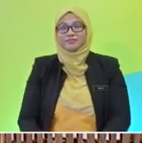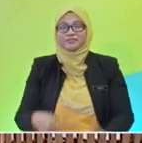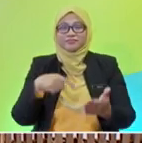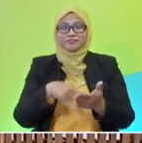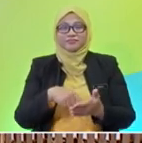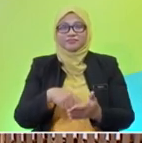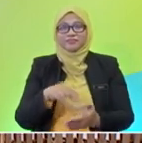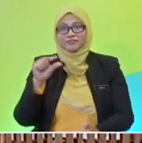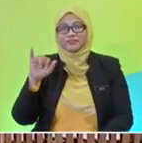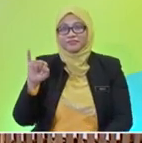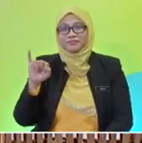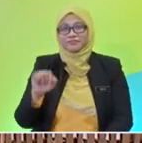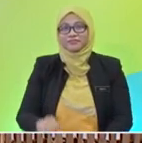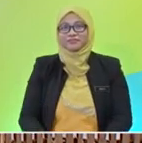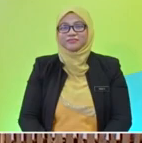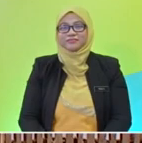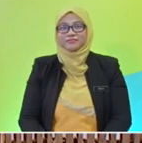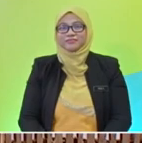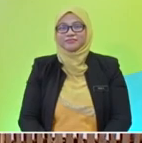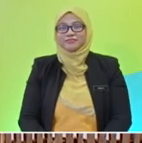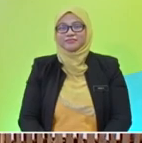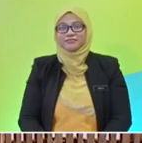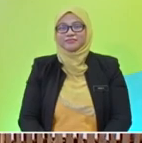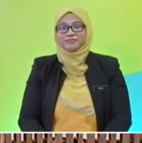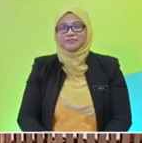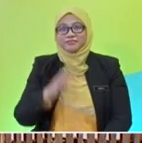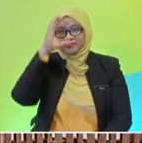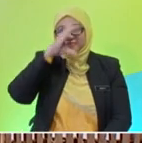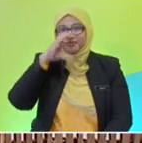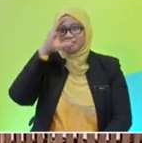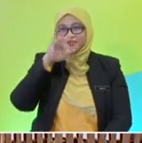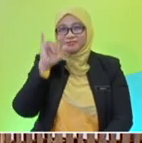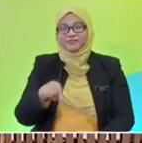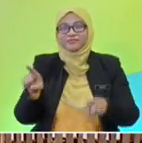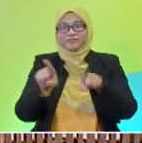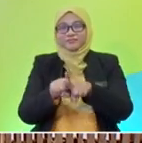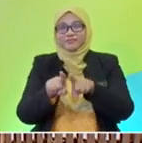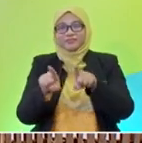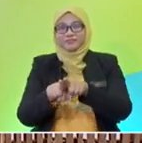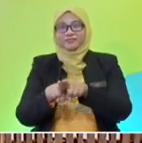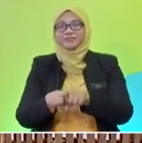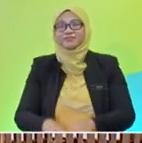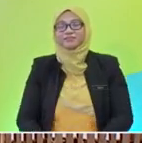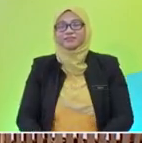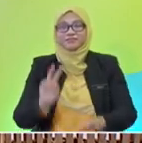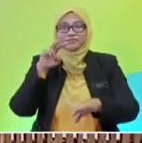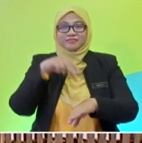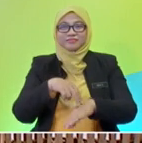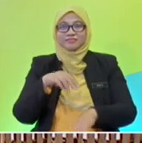Ni ya, berjaya. Inilah pasangannya. Okey, pembayangnya ialah naik beca